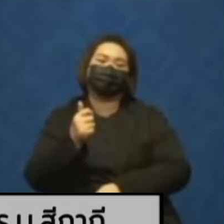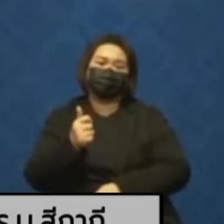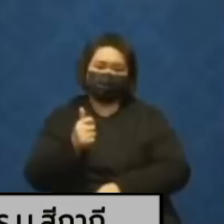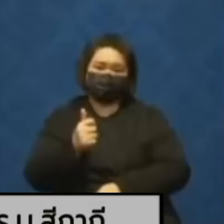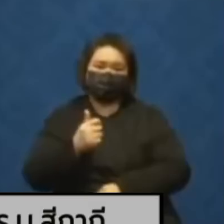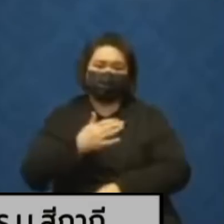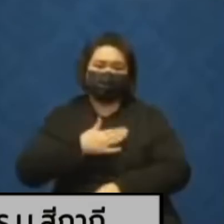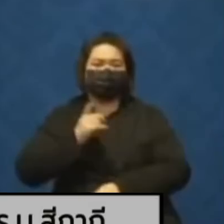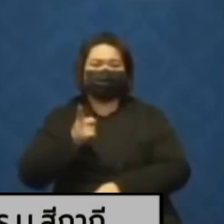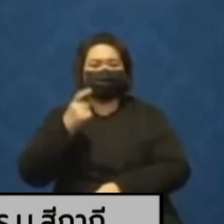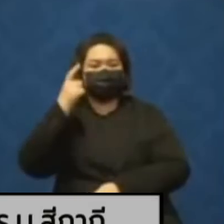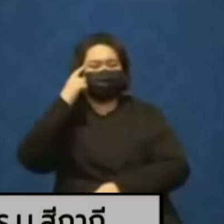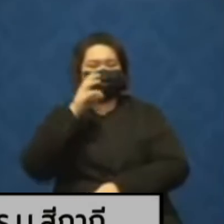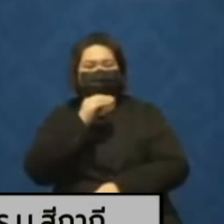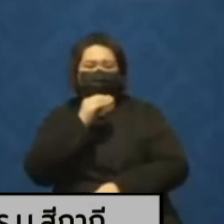ใจวาจะไม่พูด